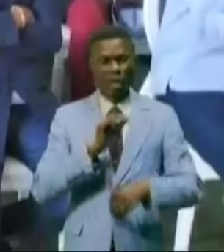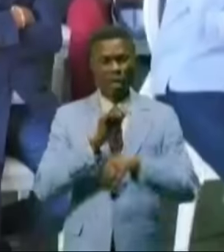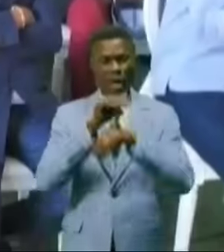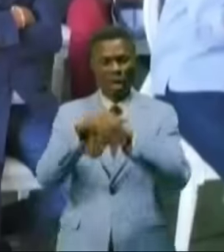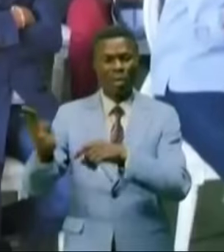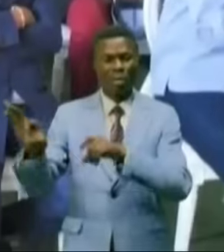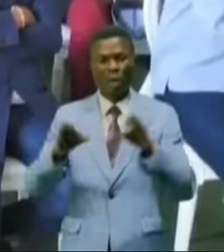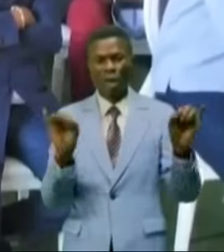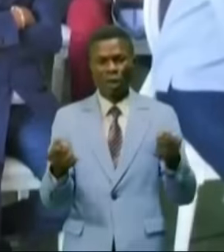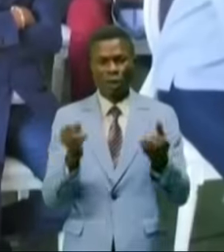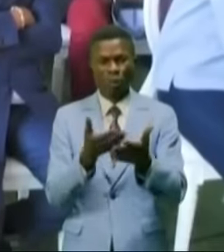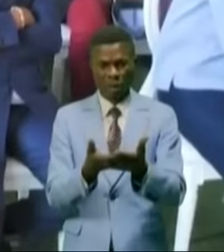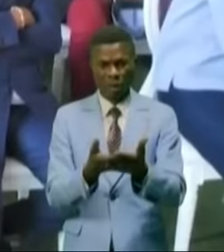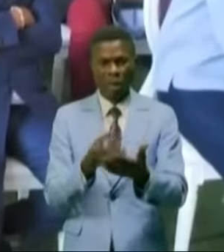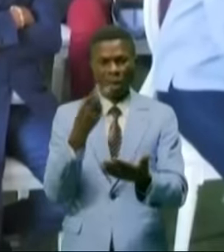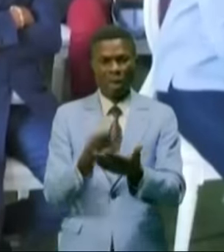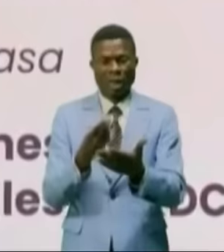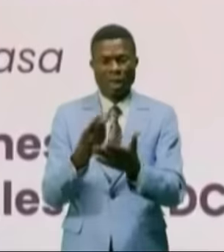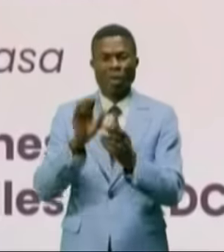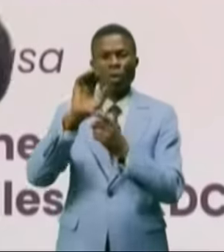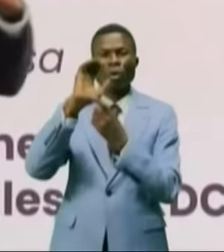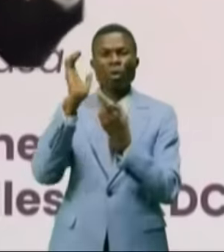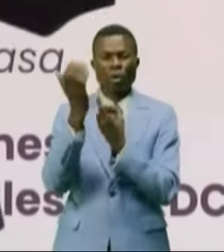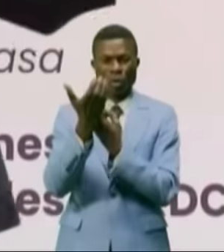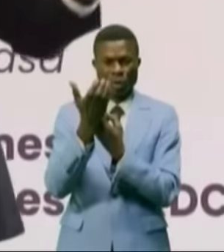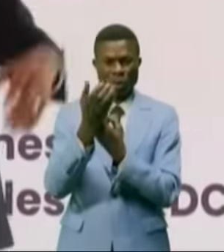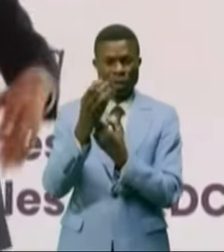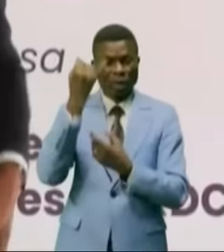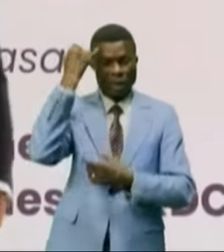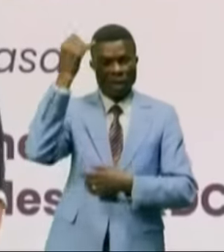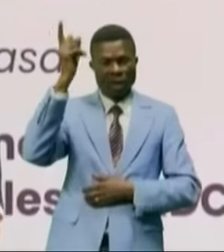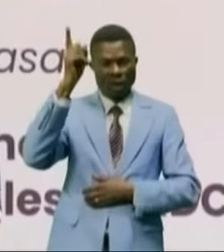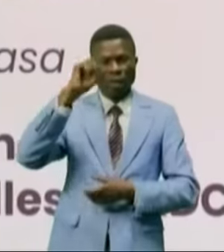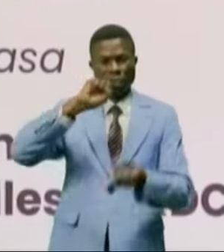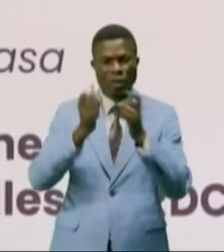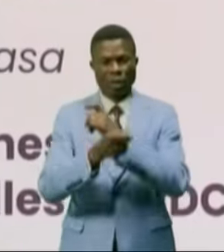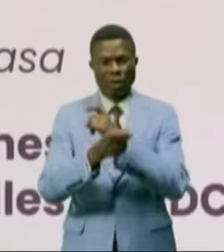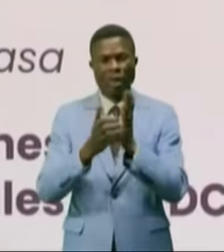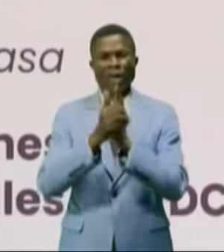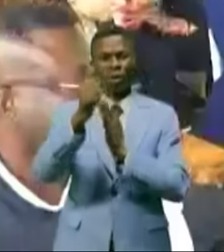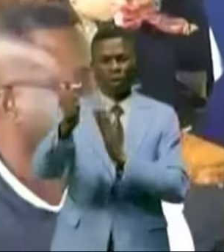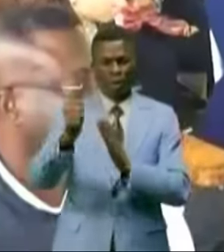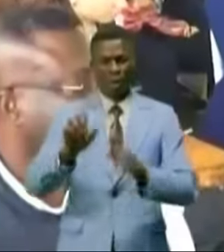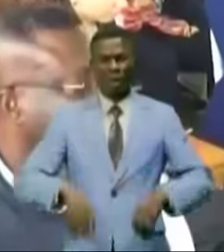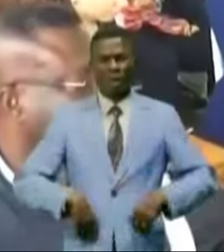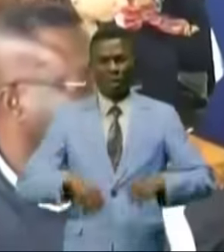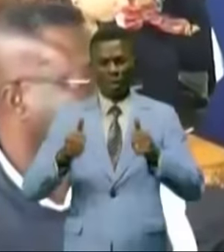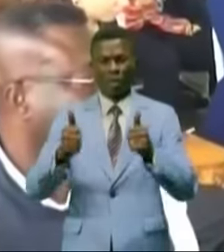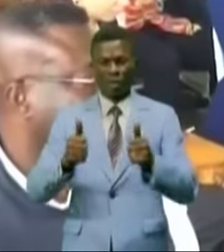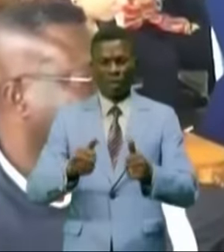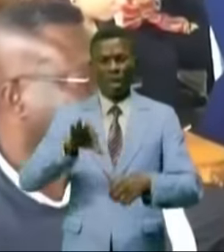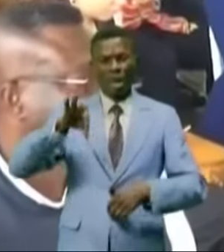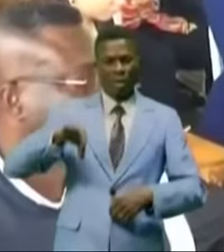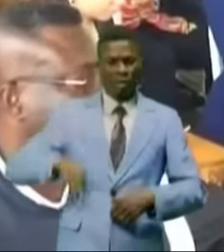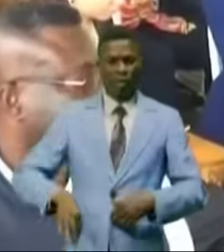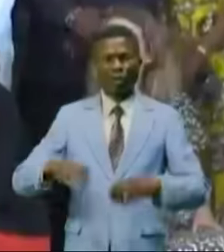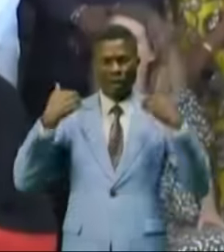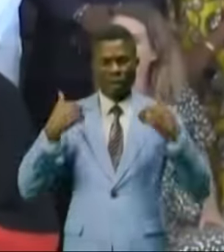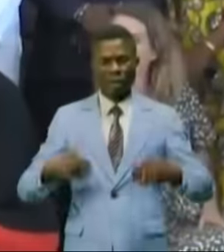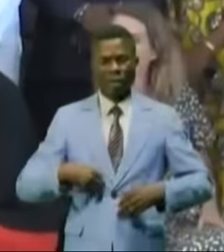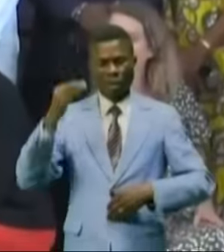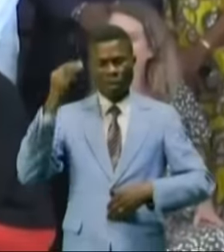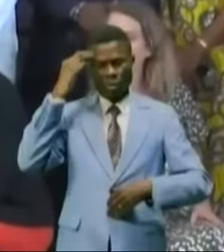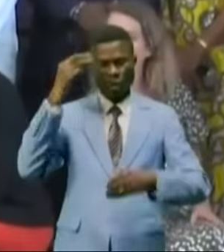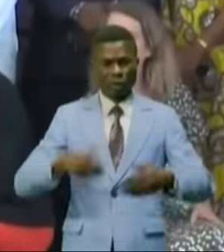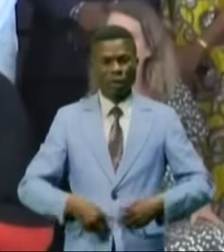sites. Pour elle, sport et culture visent à améliorer la qualité de vie, le bien-être physique et mental de